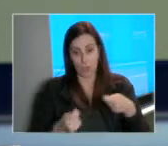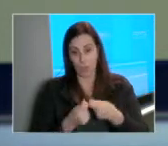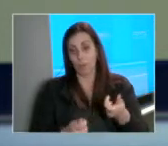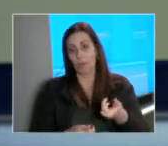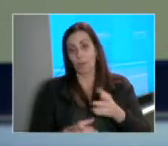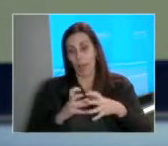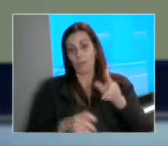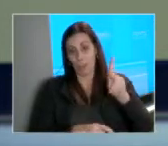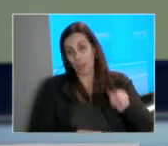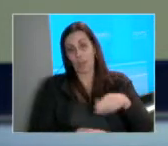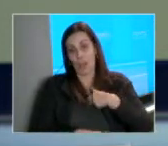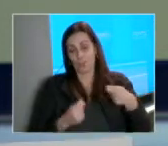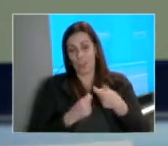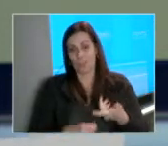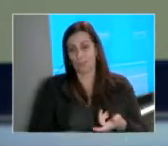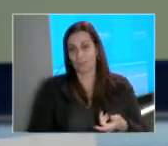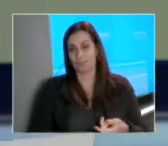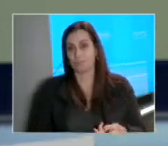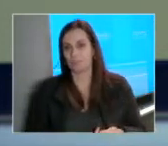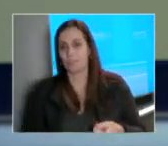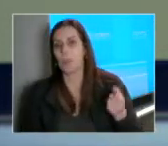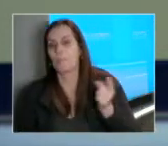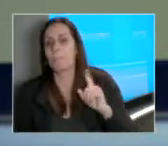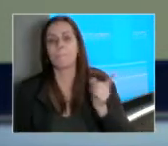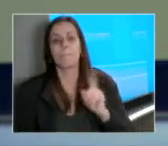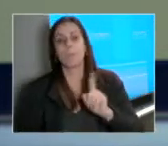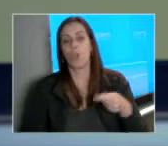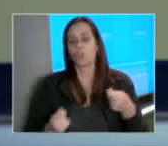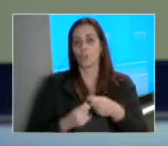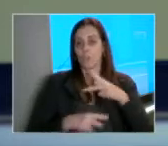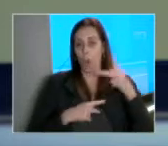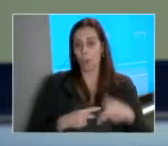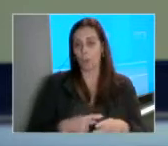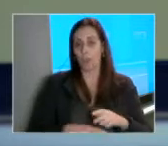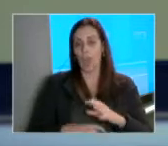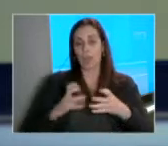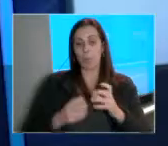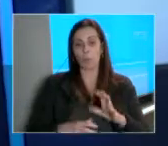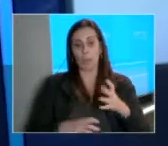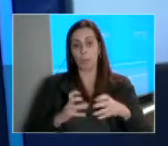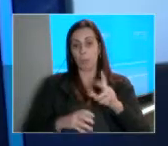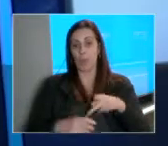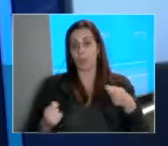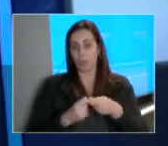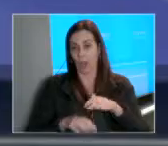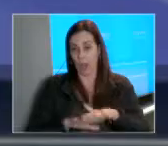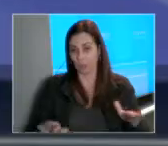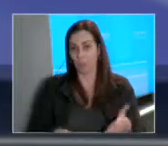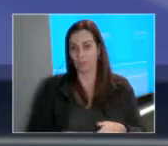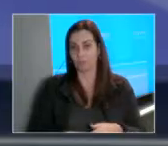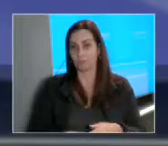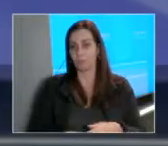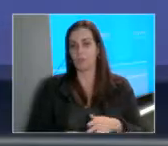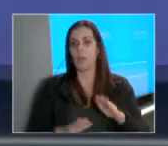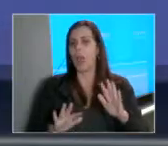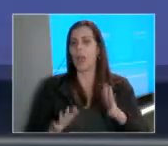לתושבי כפר קאסם. ברור, לא זיקה ל... מי השותף בפרויקט? גבעת השלושה. אולי לגבעת השלושה אין זיקה. אין זיקה, אין